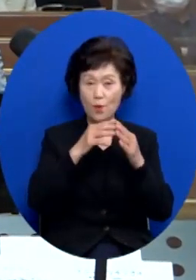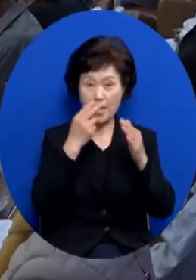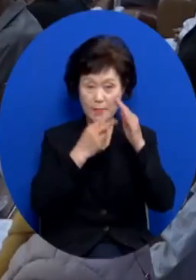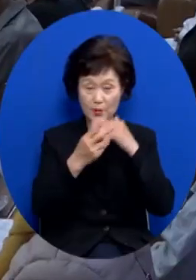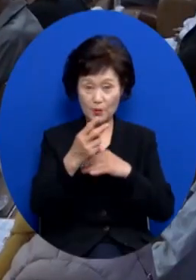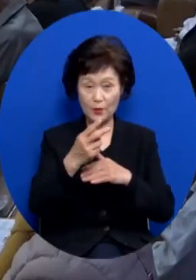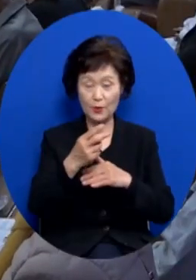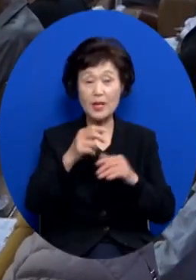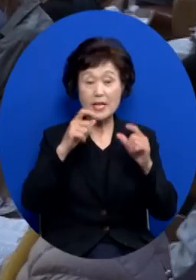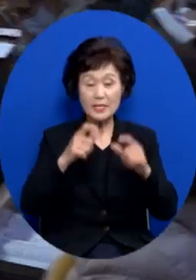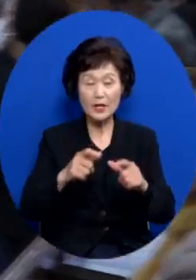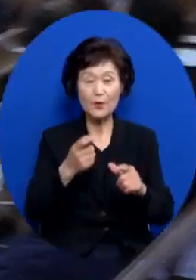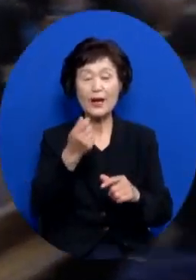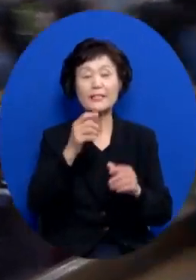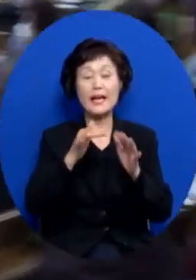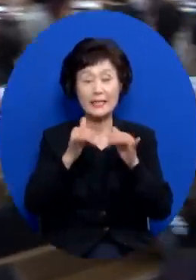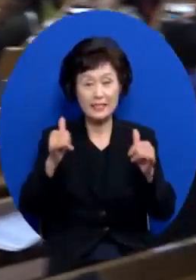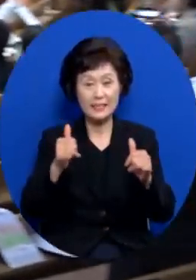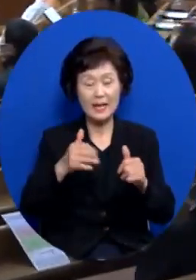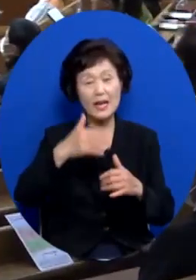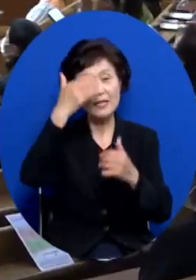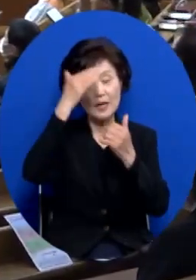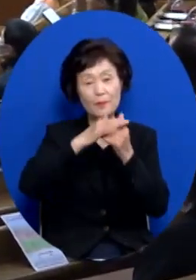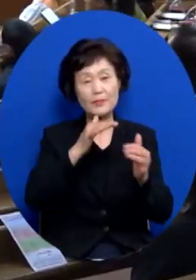지역과 작은 자 다음 세대를 섬기며 사역하고 있습니다